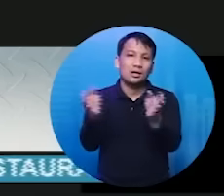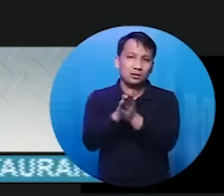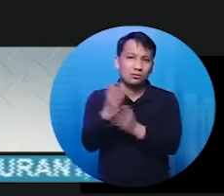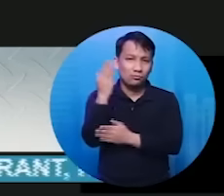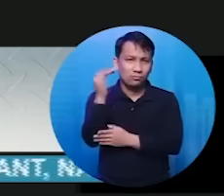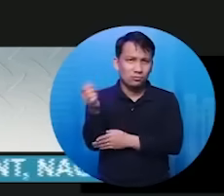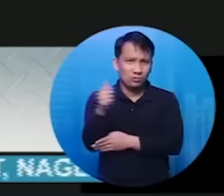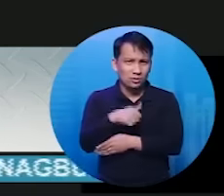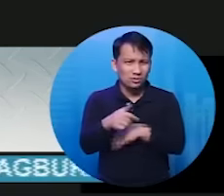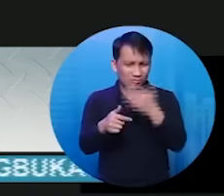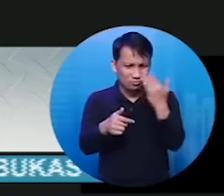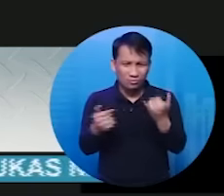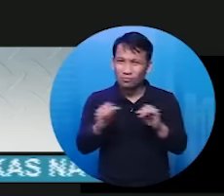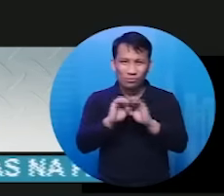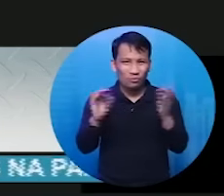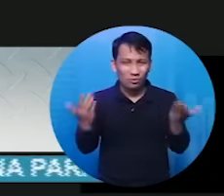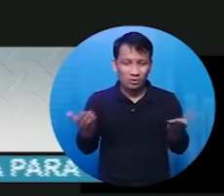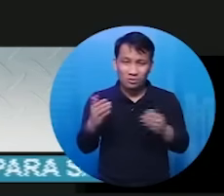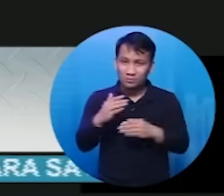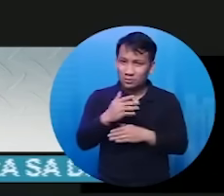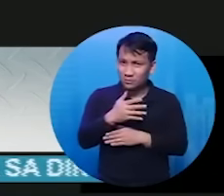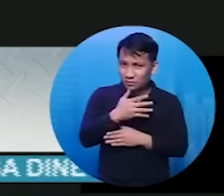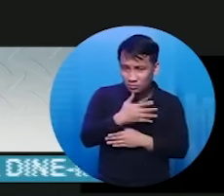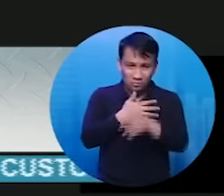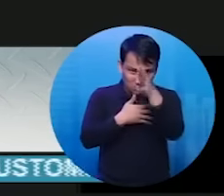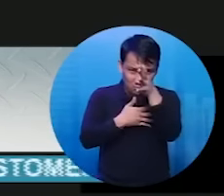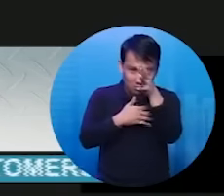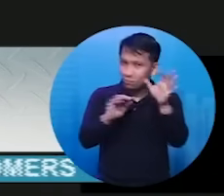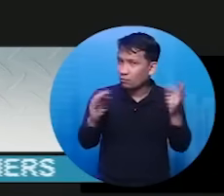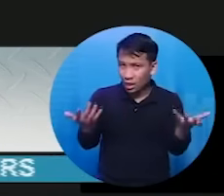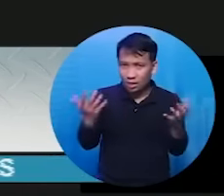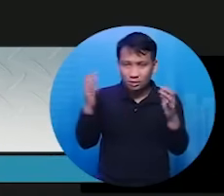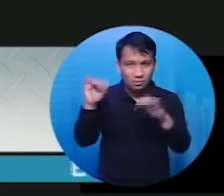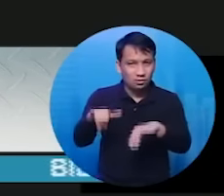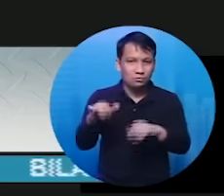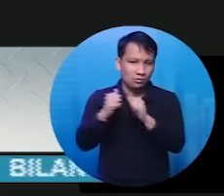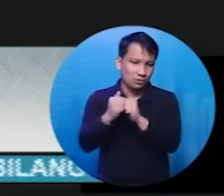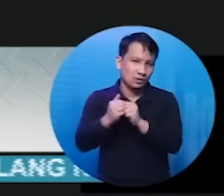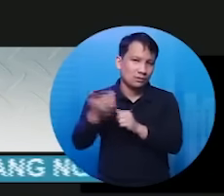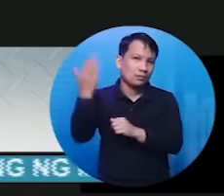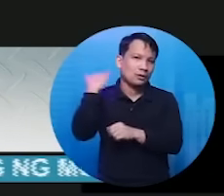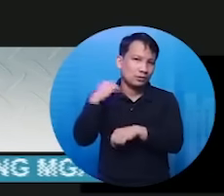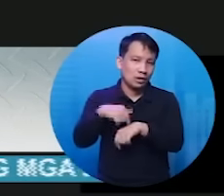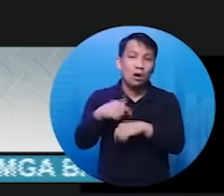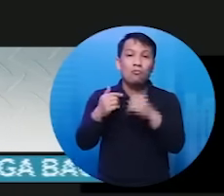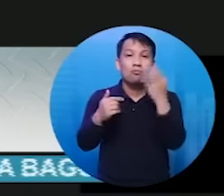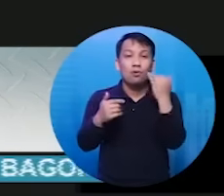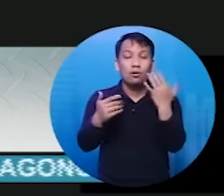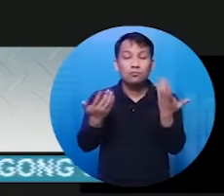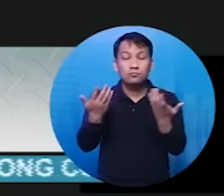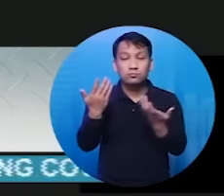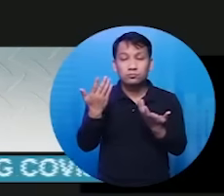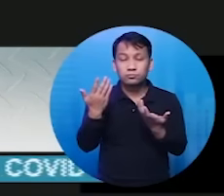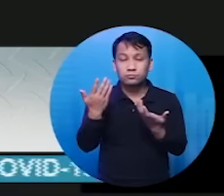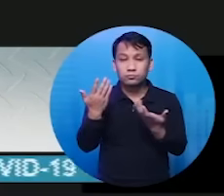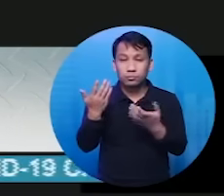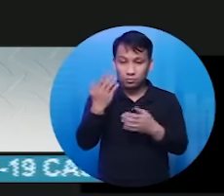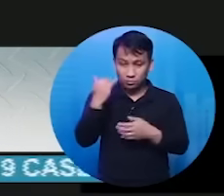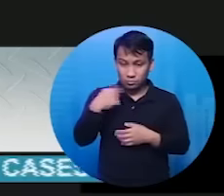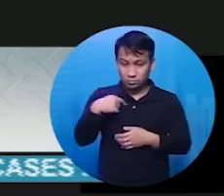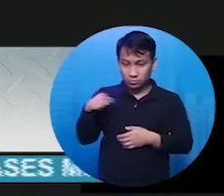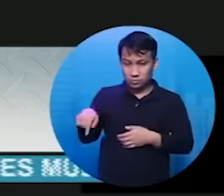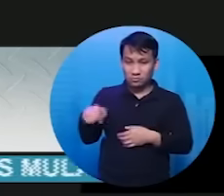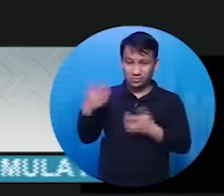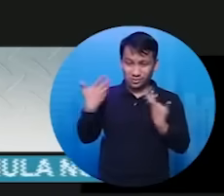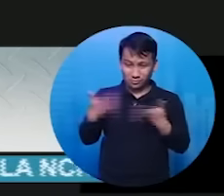po, wala po yung mama ko, wala po yung papa ko. Wala po akong kakampi that time. Kasi pagkakatapos niya